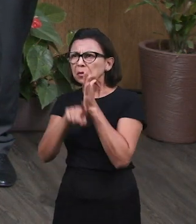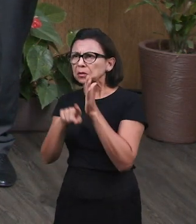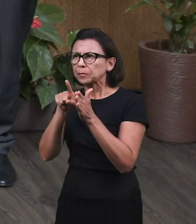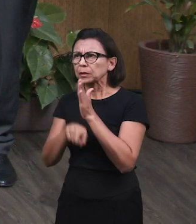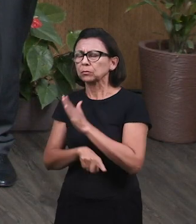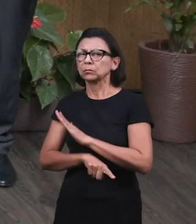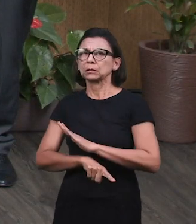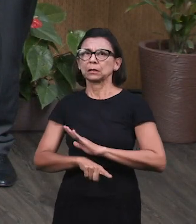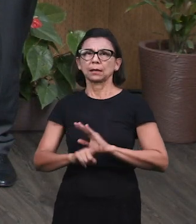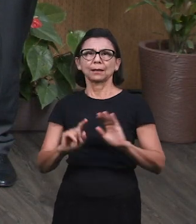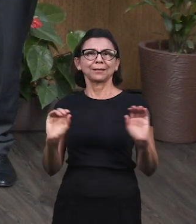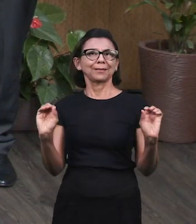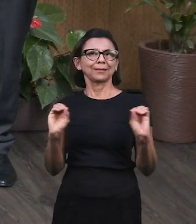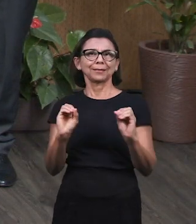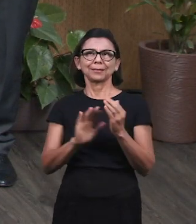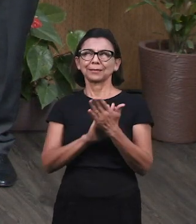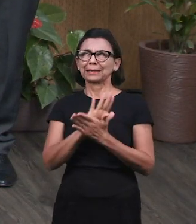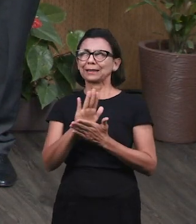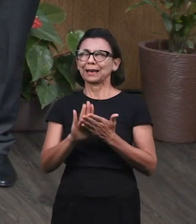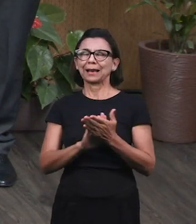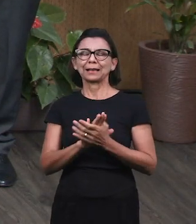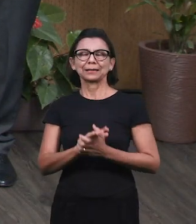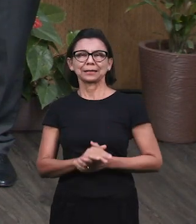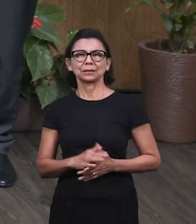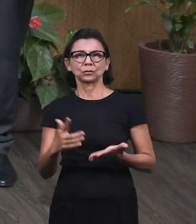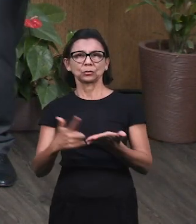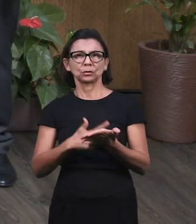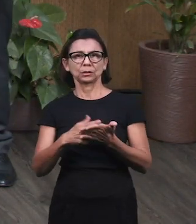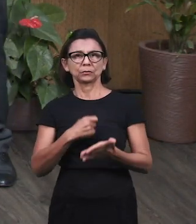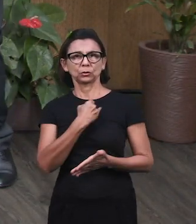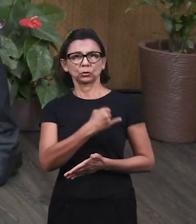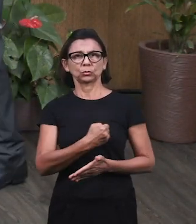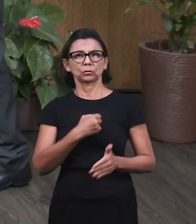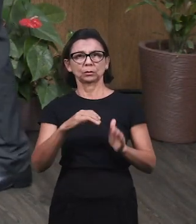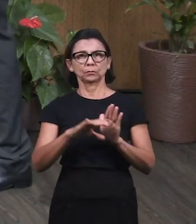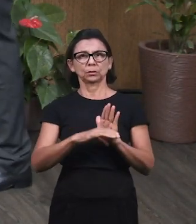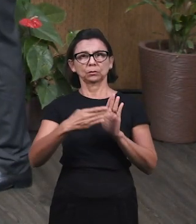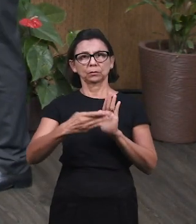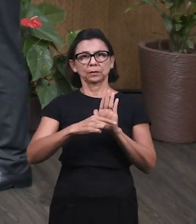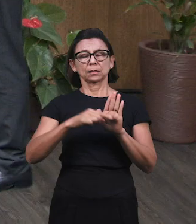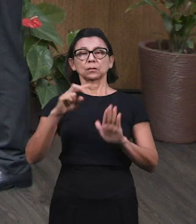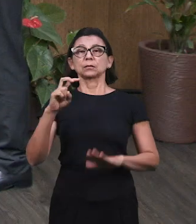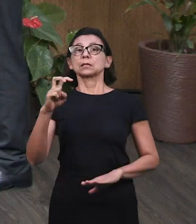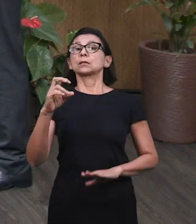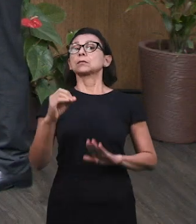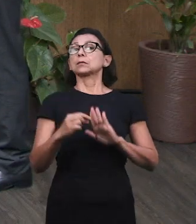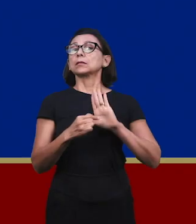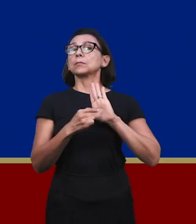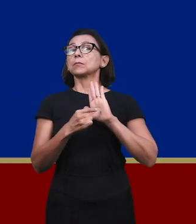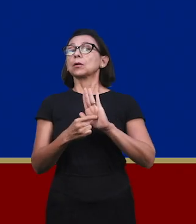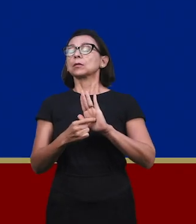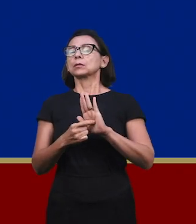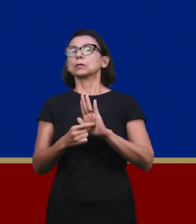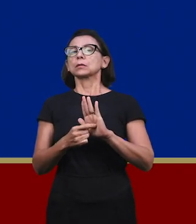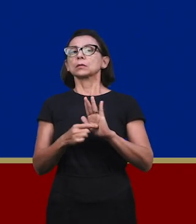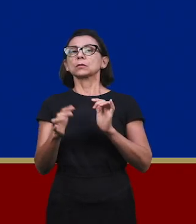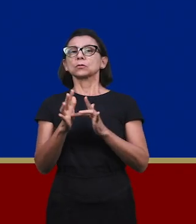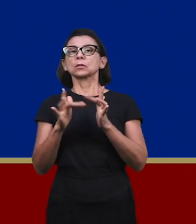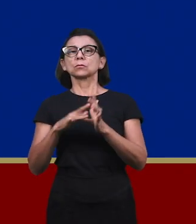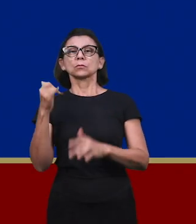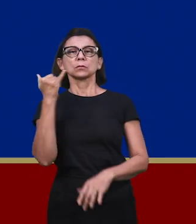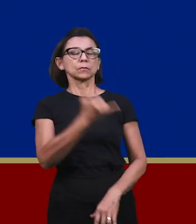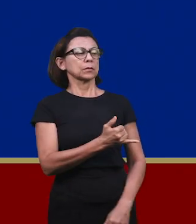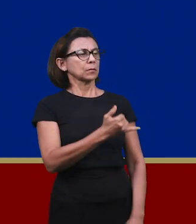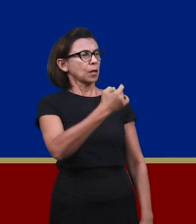en Jean, verset 50. Jésus lui a dit, va, ton fils vit. Et